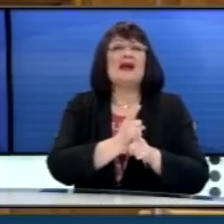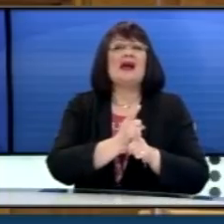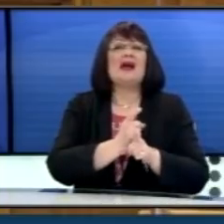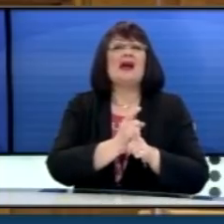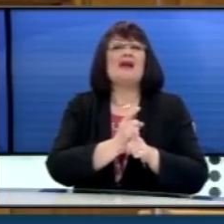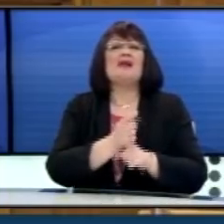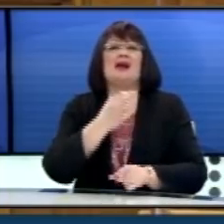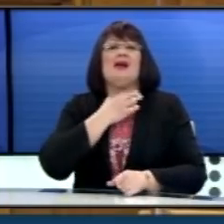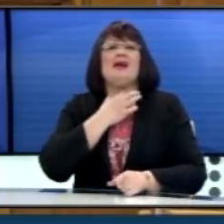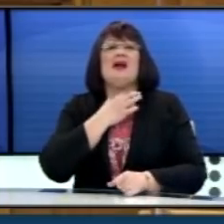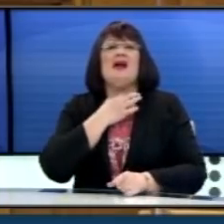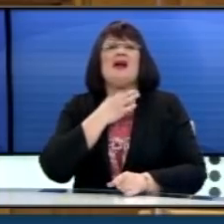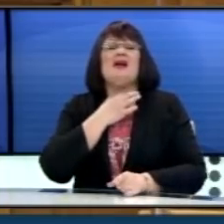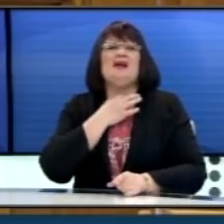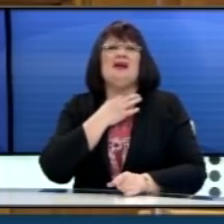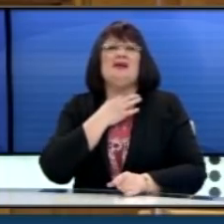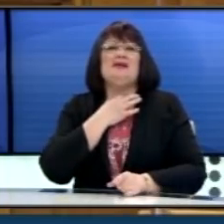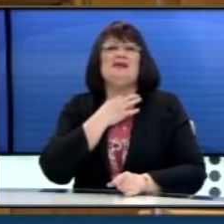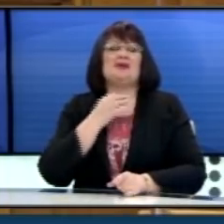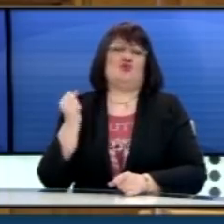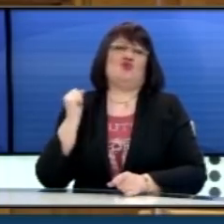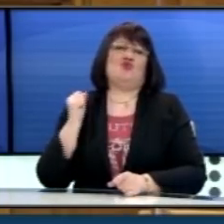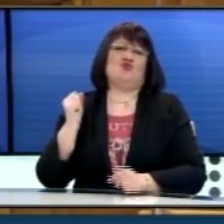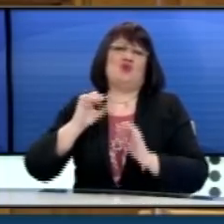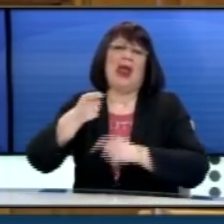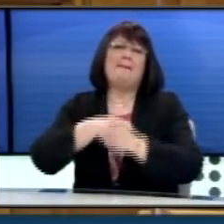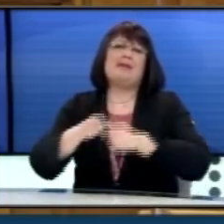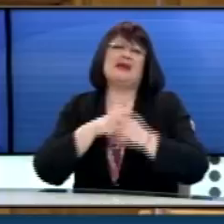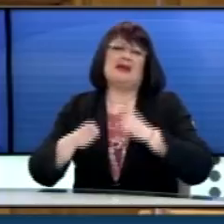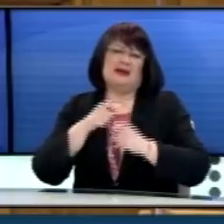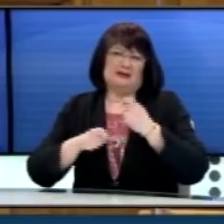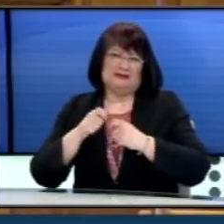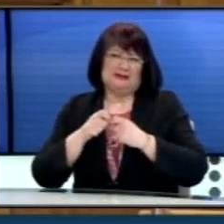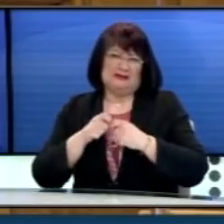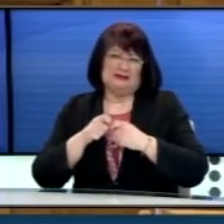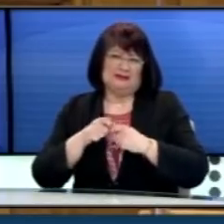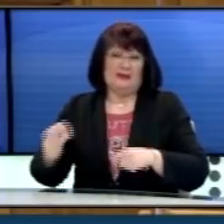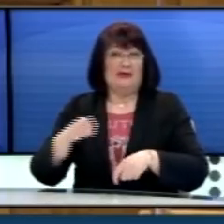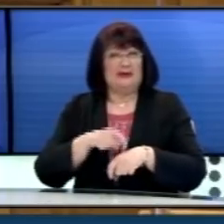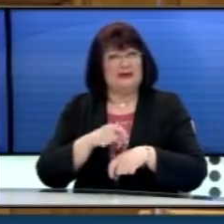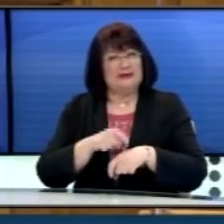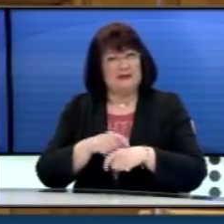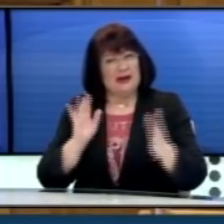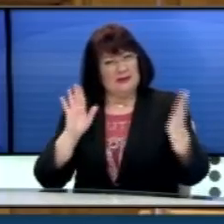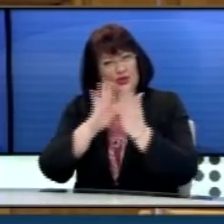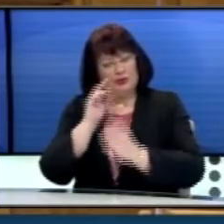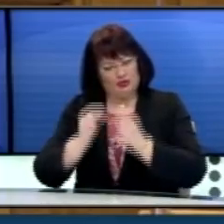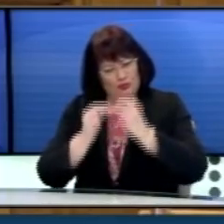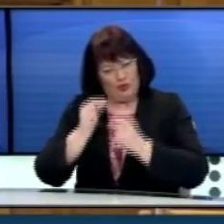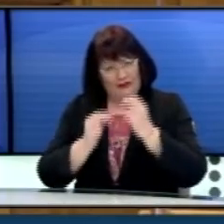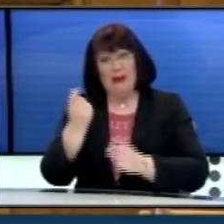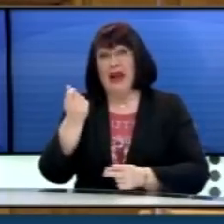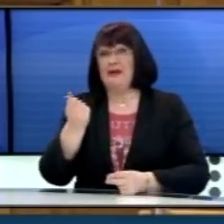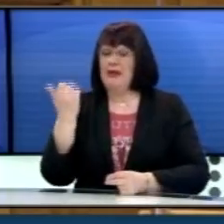εξυπηρετήσουν τις ανάγκες μεγαλύτερων ή πιο δυναμικών επιχειρήσεων που μπορεί σήμερα να αντιμετωπίζουν